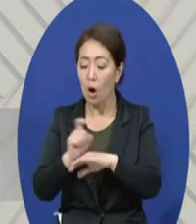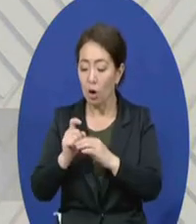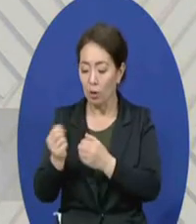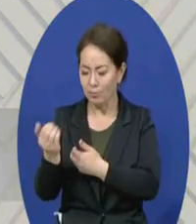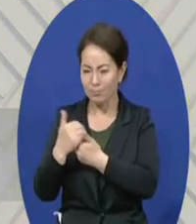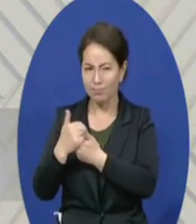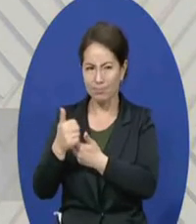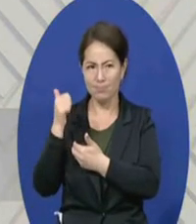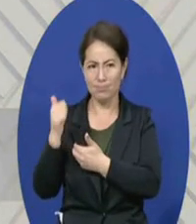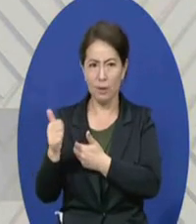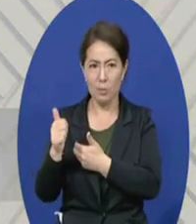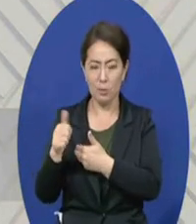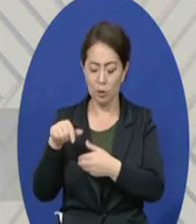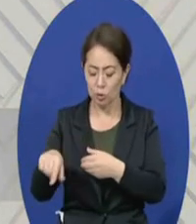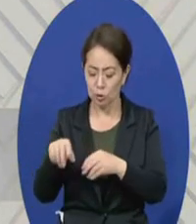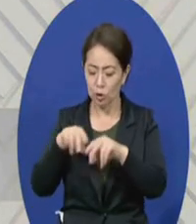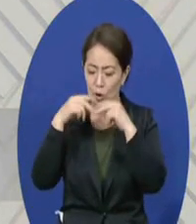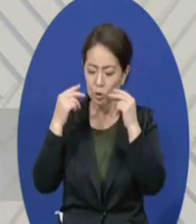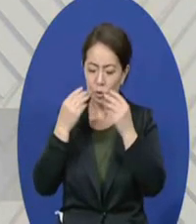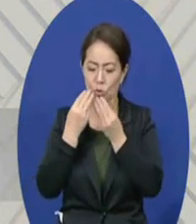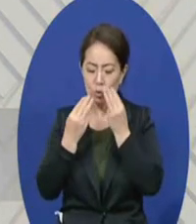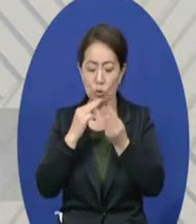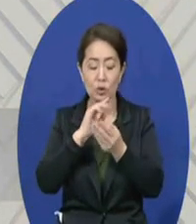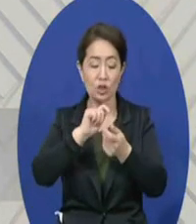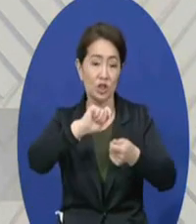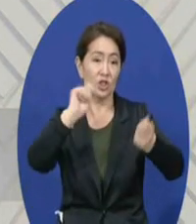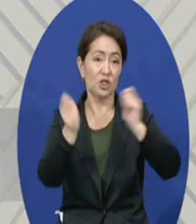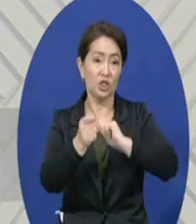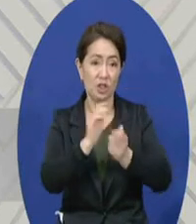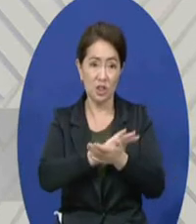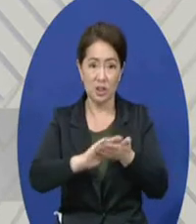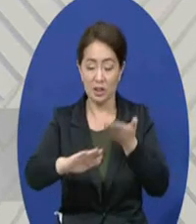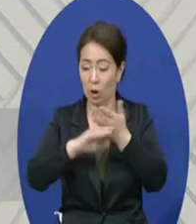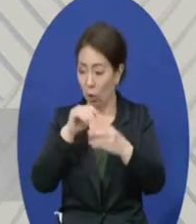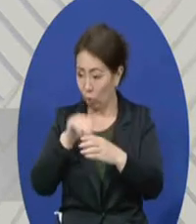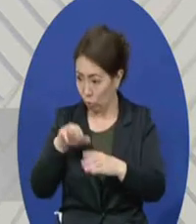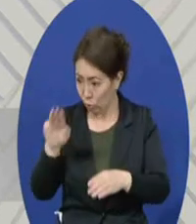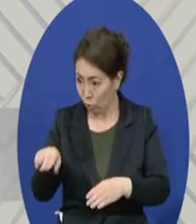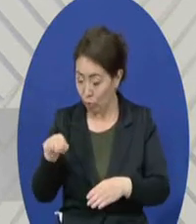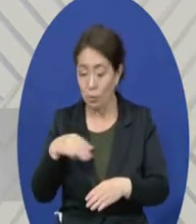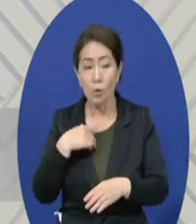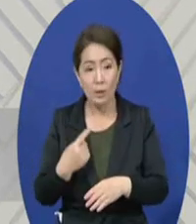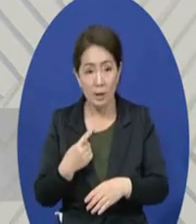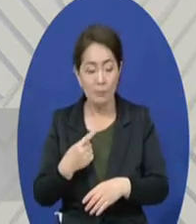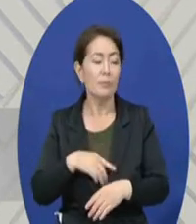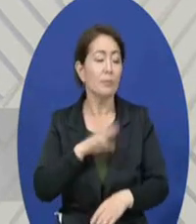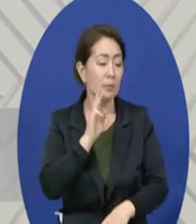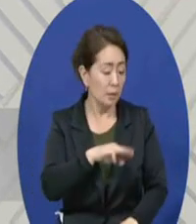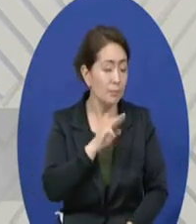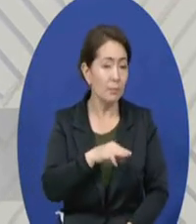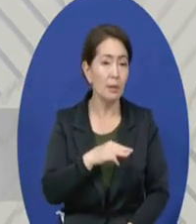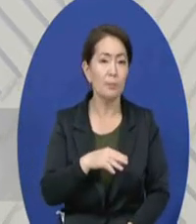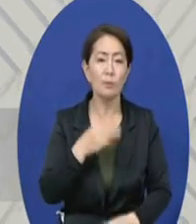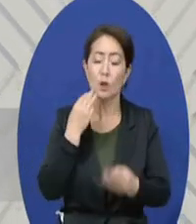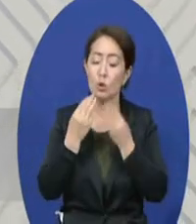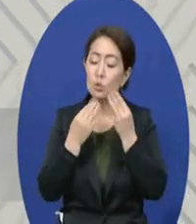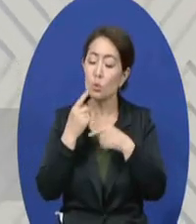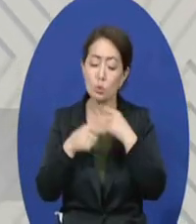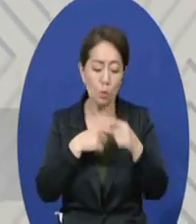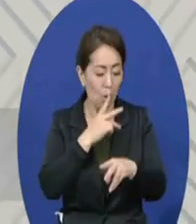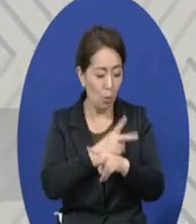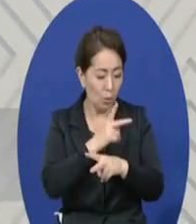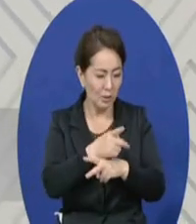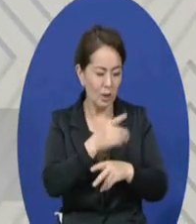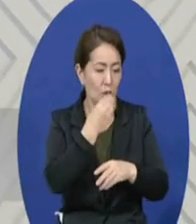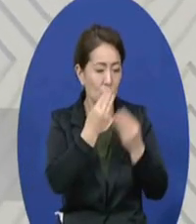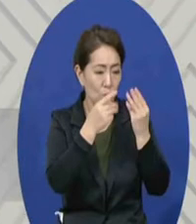өнөөдрийн шүүхийн реформыг нэлээд сайн урагшлуулах нь л гэж харж болох юм. Тийм хүлээлт өг. Тийм яг зөв. Тэгэхээр шүүхийн тухай хуулинд бид нар тийм үү шүүгч